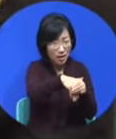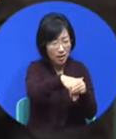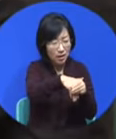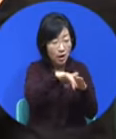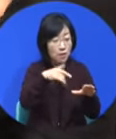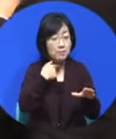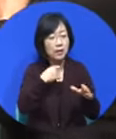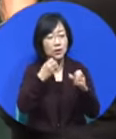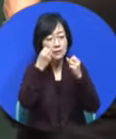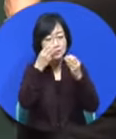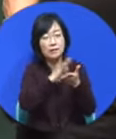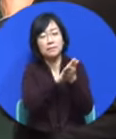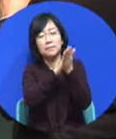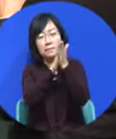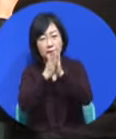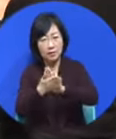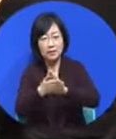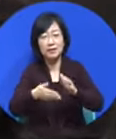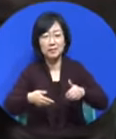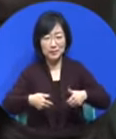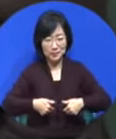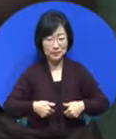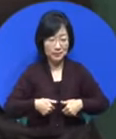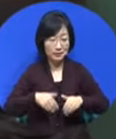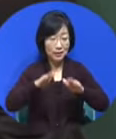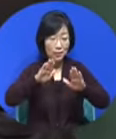꾸요 건 본문입니다